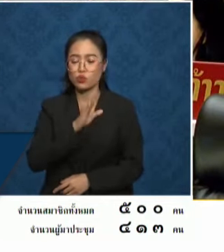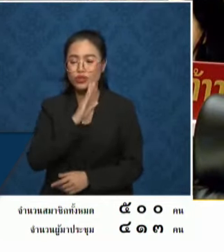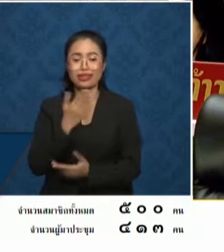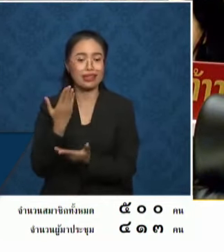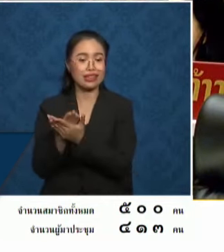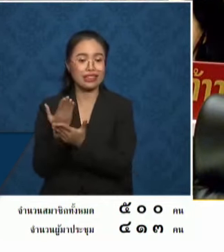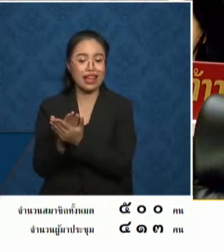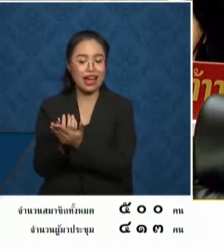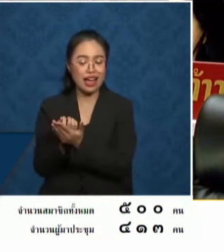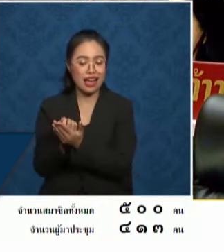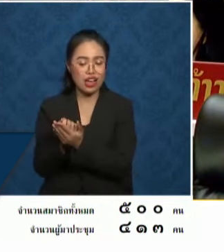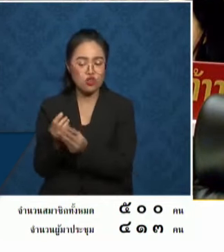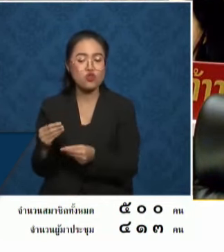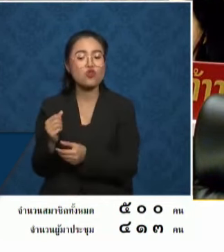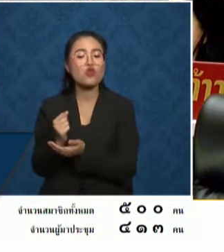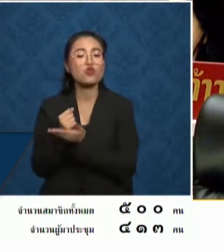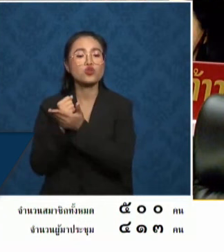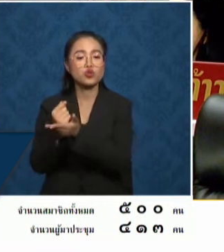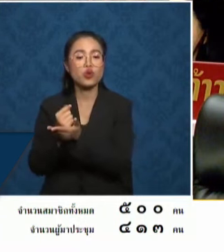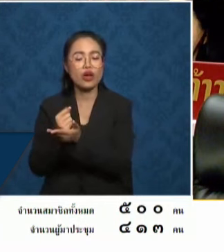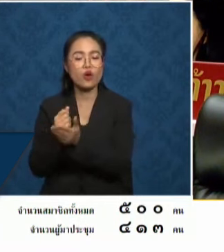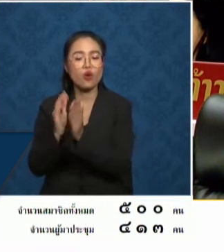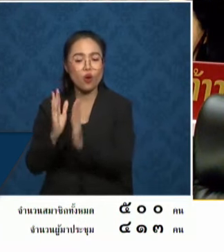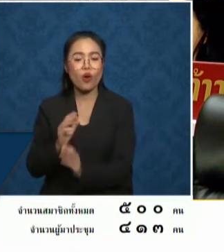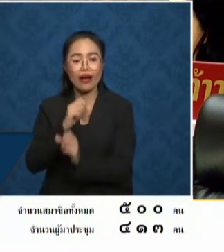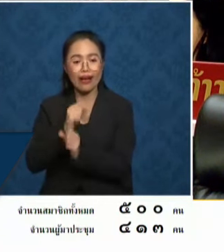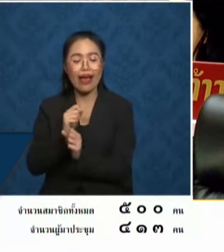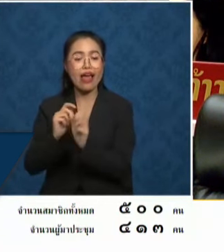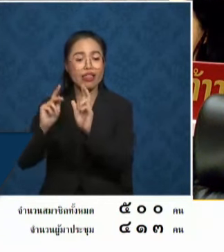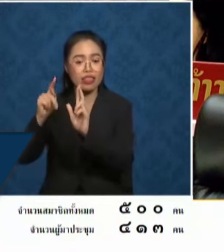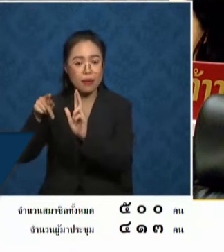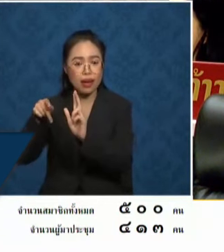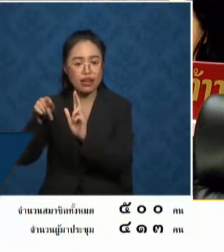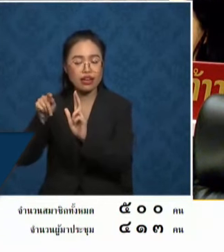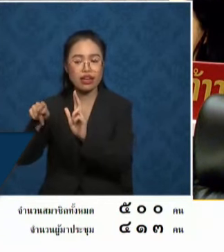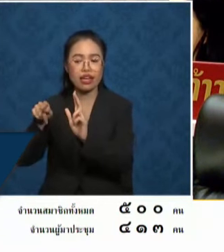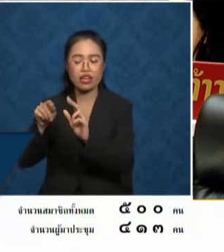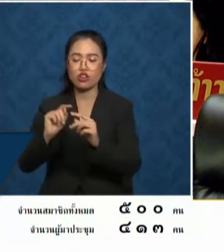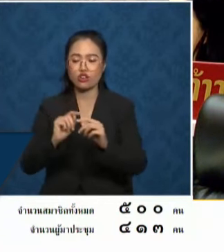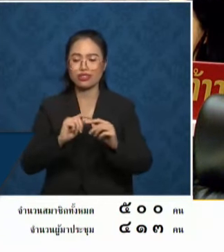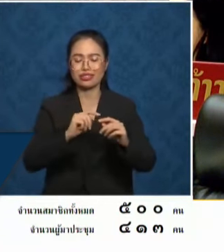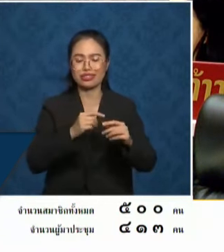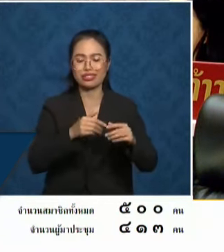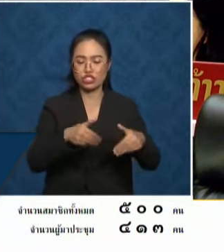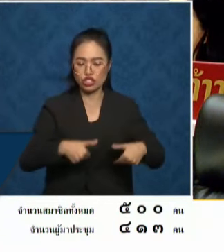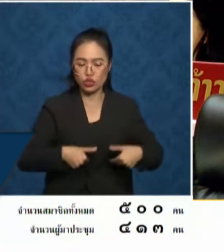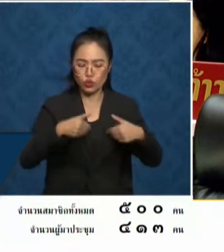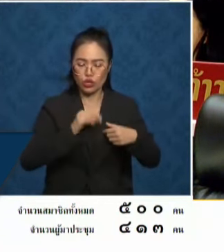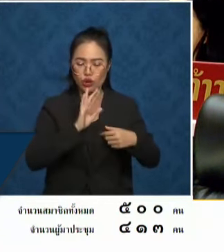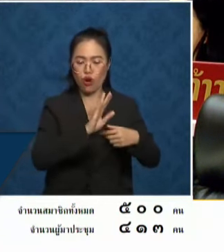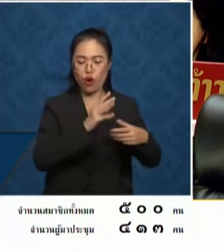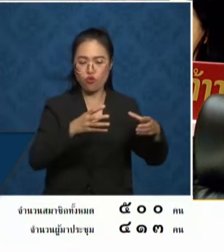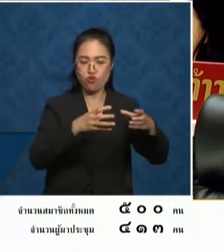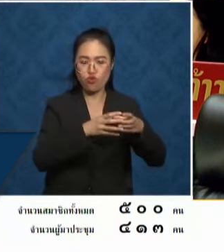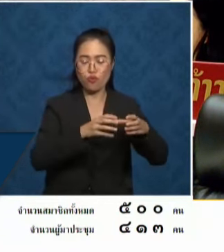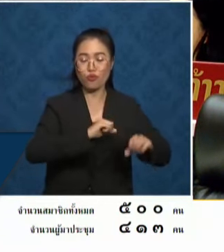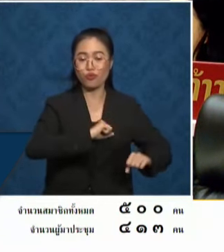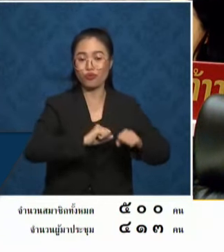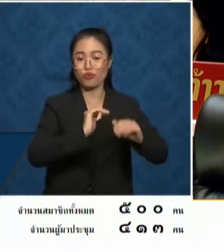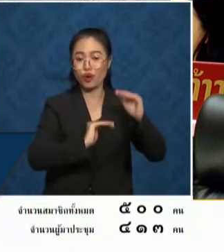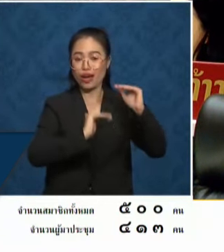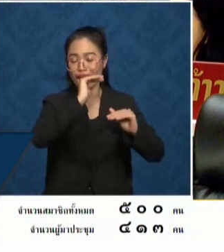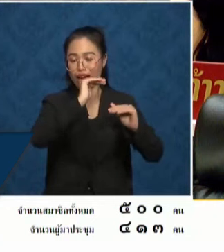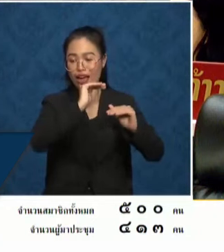บาทนะคะจะช่วยทำให้วัยทำงานแล้วก็วัยเด็กเนี่ยสามารถเพิ่มคุณภาพชีวิตได้นะคะดิฉัน